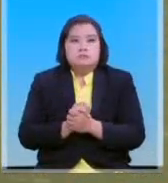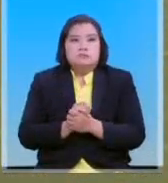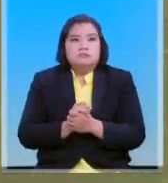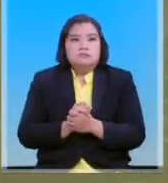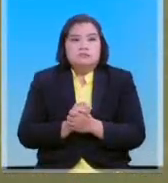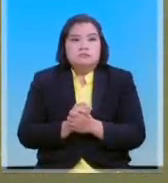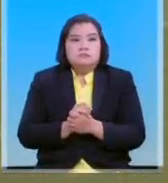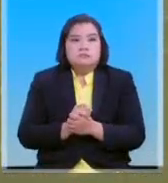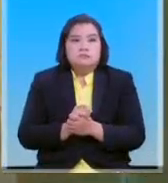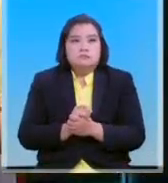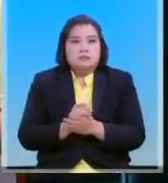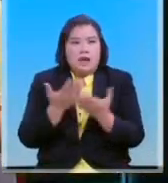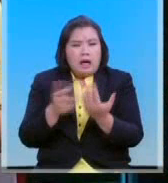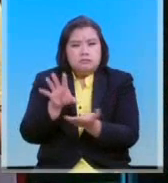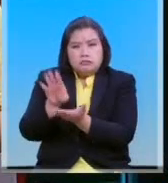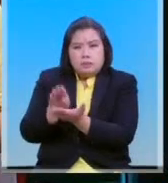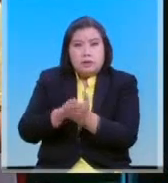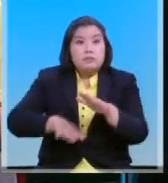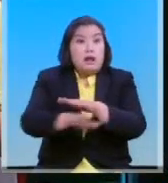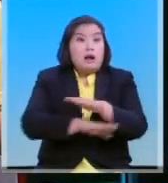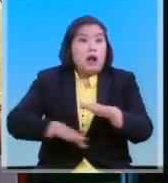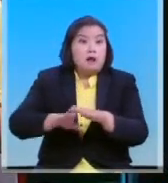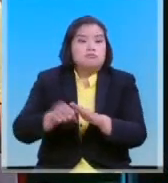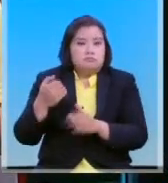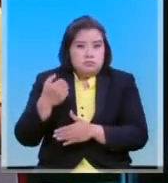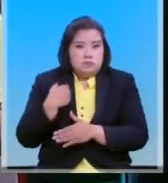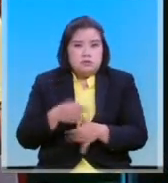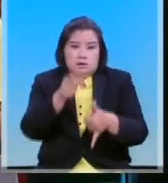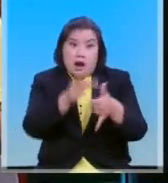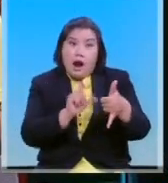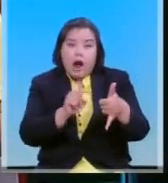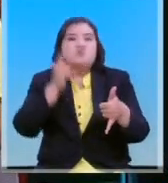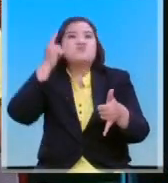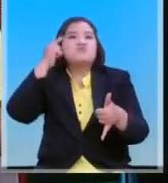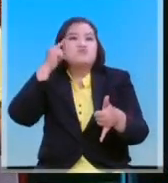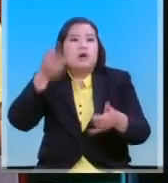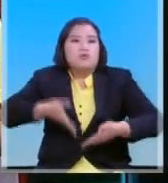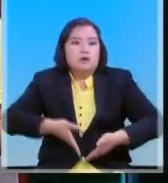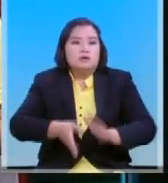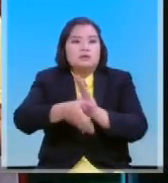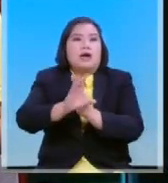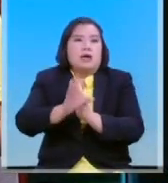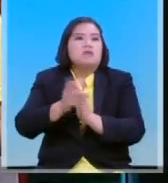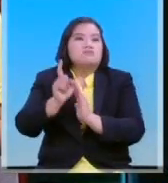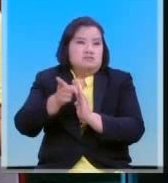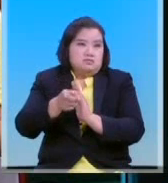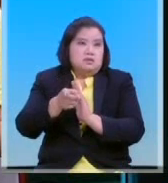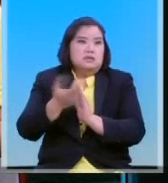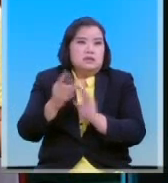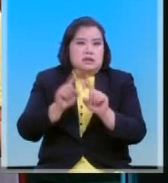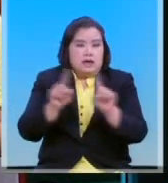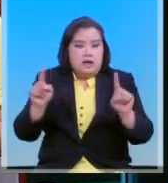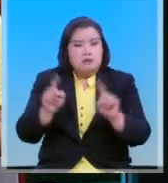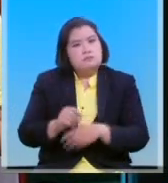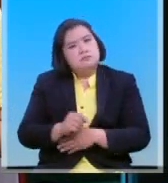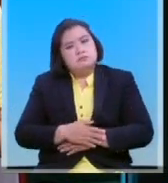นได้หลักฐานแล้วก็ยืนยันคำยืนยันนี้นะคะที่ข่าวความคาดการณ ์ ก็ไม่ได้ผิดเพี้ยนไปสักเท่าไหร ่ นะเพียงแค่ว่าเธอเนี่ยไม่